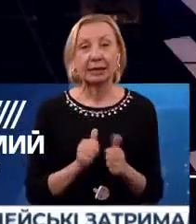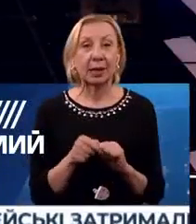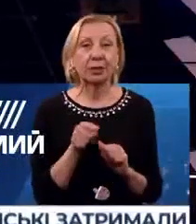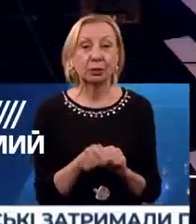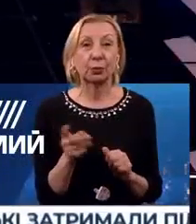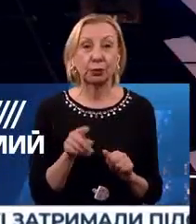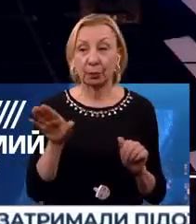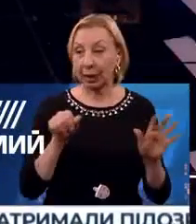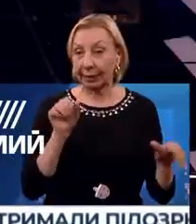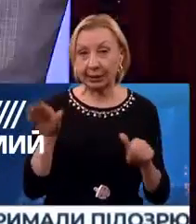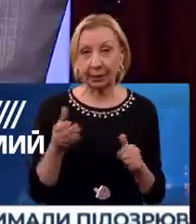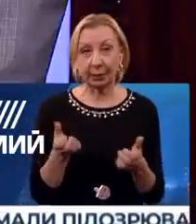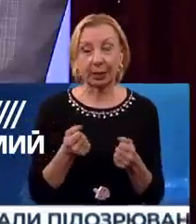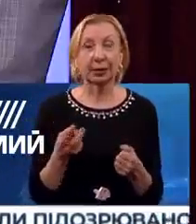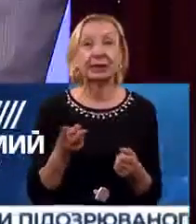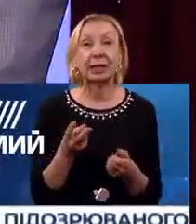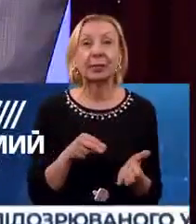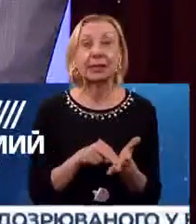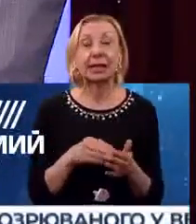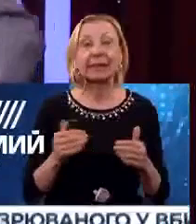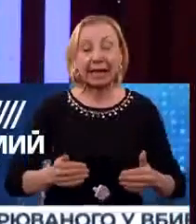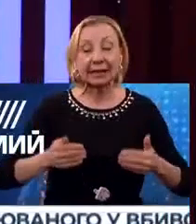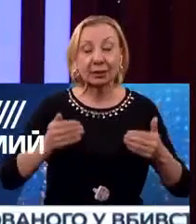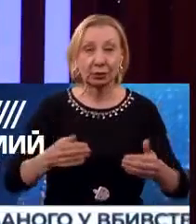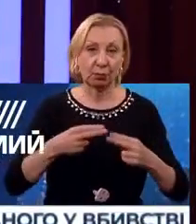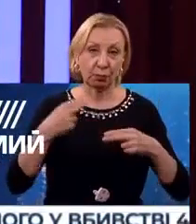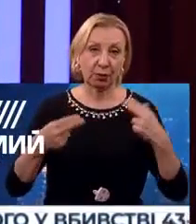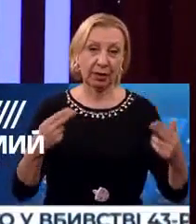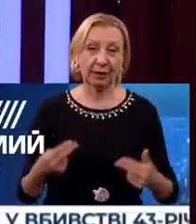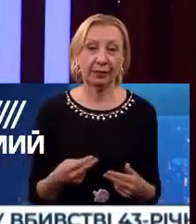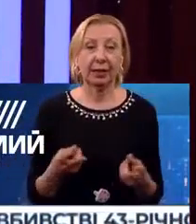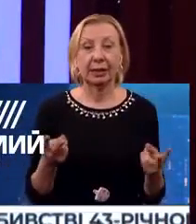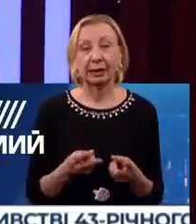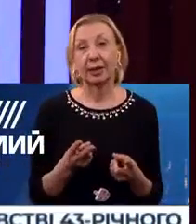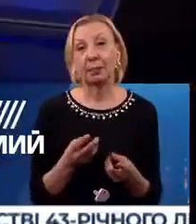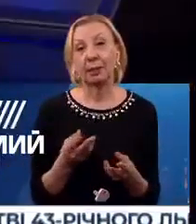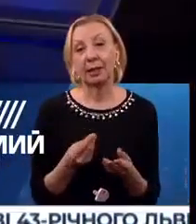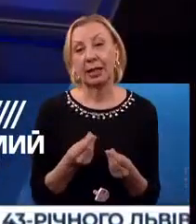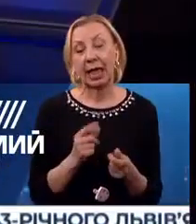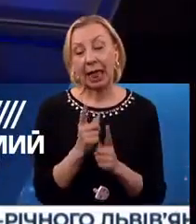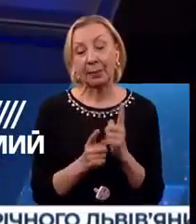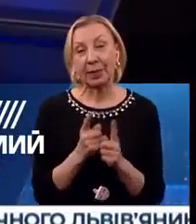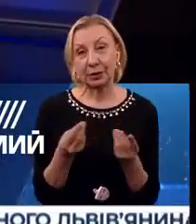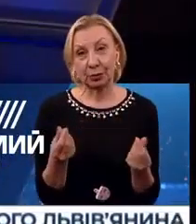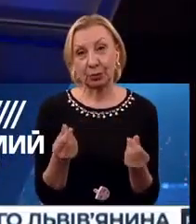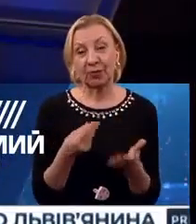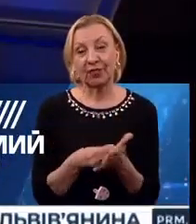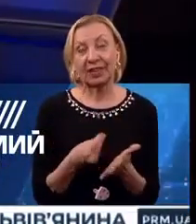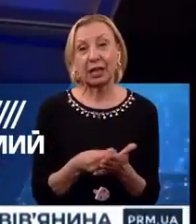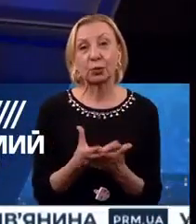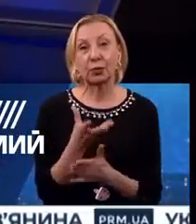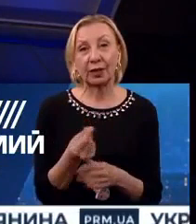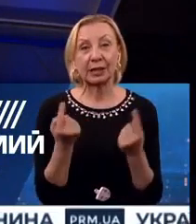набиратися кредитів, треба ставити питання про реструктуризацію боргів. Треба робити пряму грошову емісію для фінансування